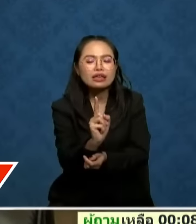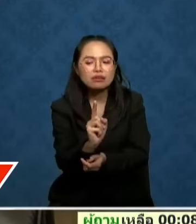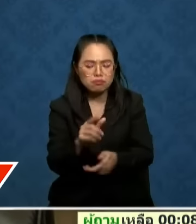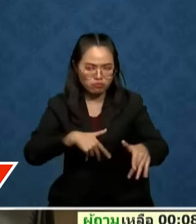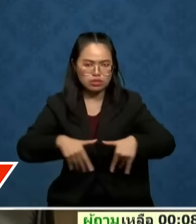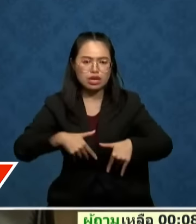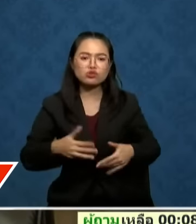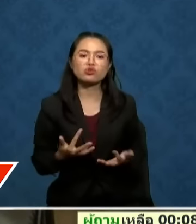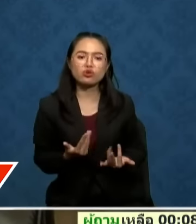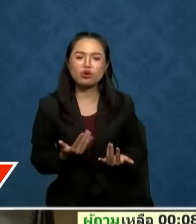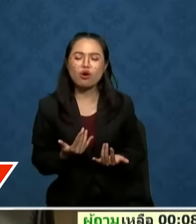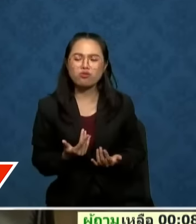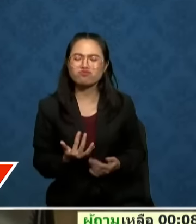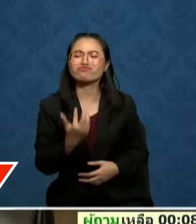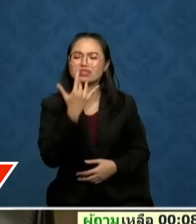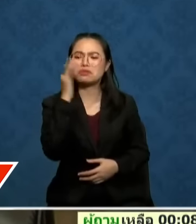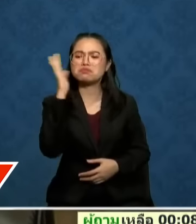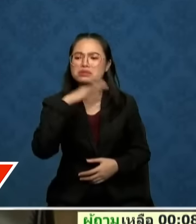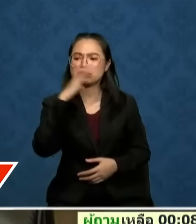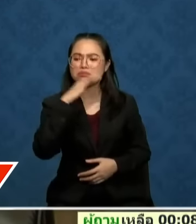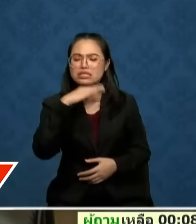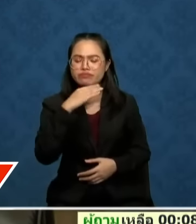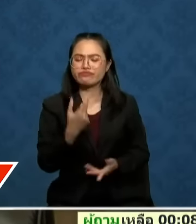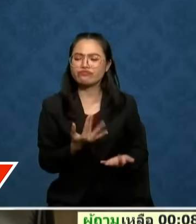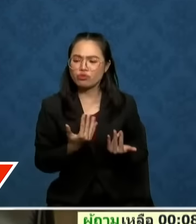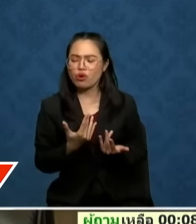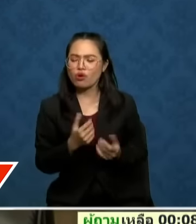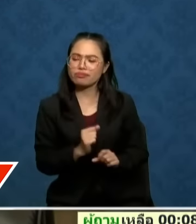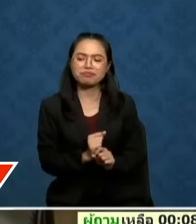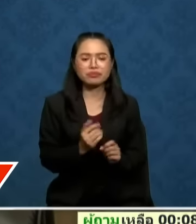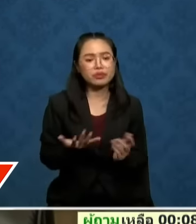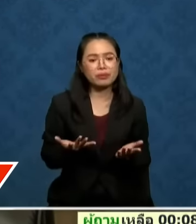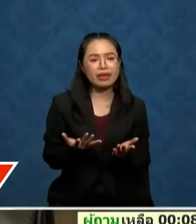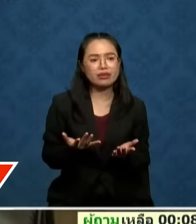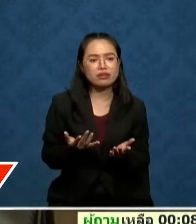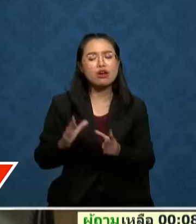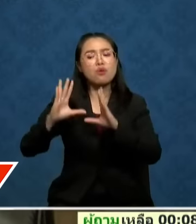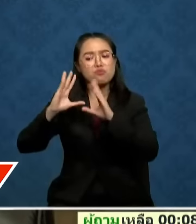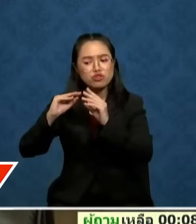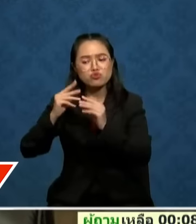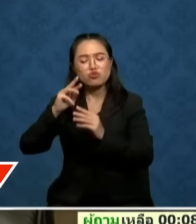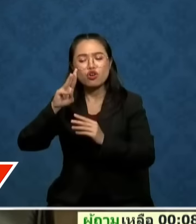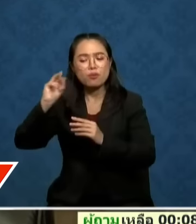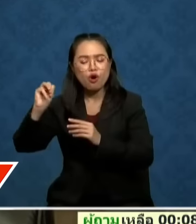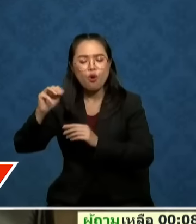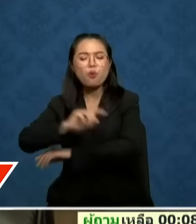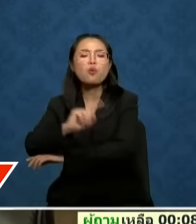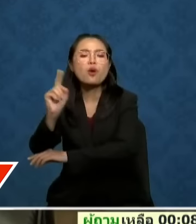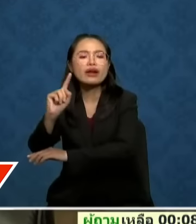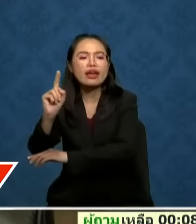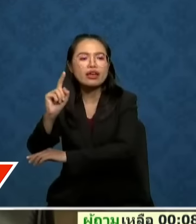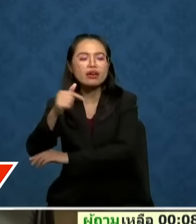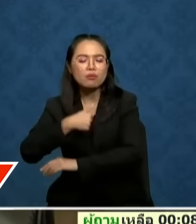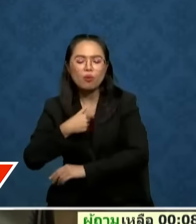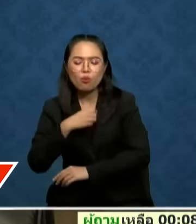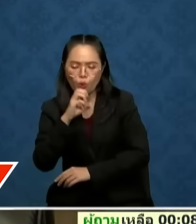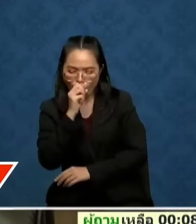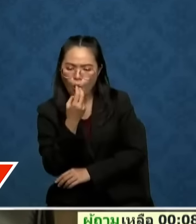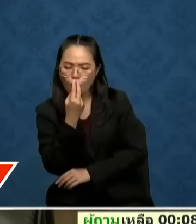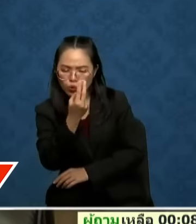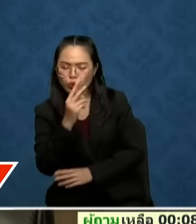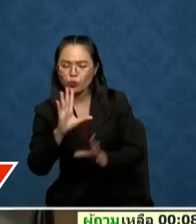ตอบท่ามกลางกลิ่นเหม็นที่ท่านรัฐมนตรีไปดมอยู่ครับว่าท่านจะเอาเรื่องนี้เข้าประชุมครม.เมื่อไหร่ผมเฝ้าติดตามการประชุมครม.ตามมติทุกครั้